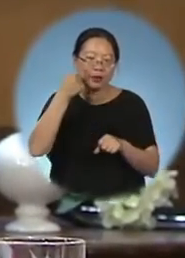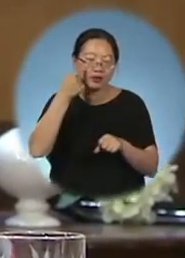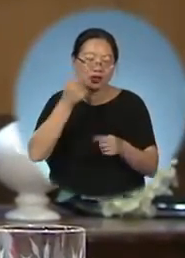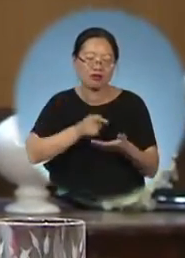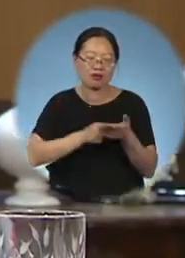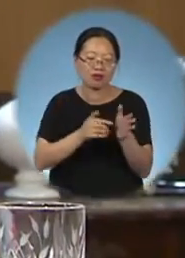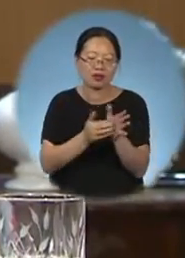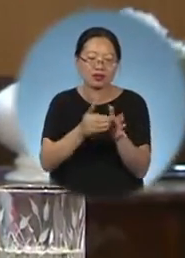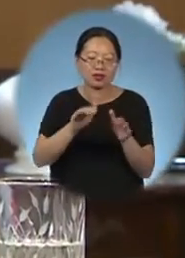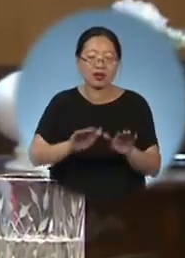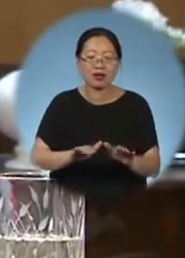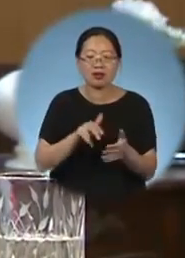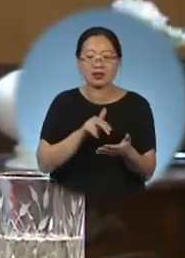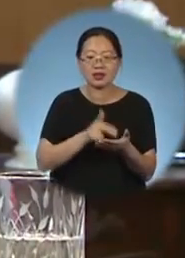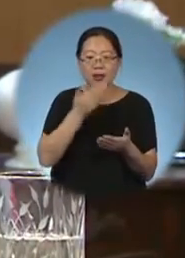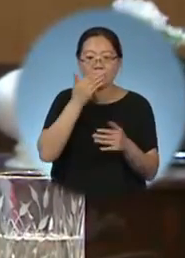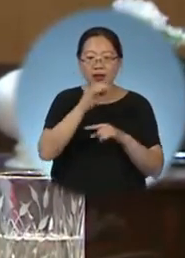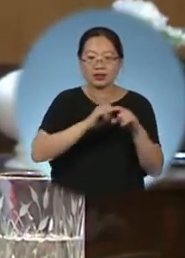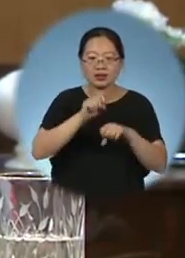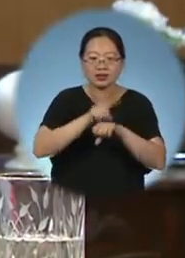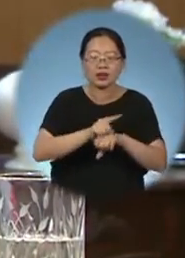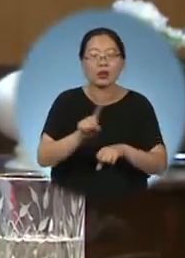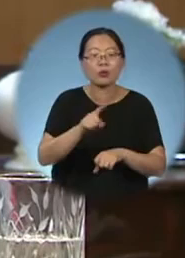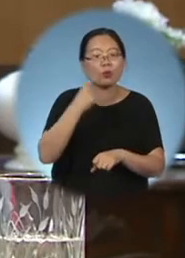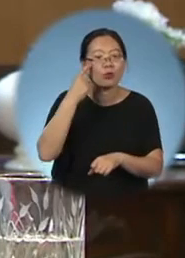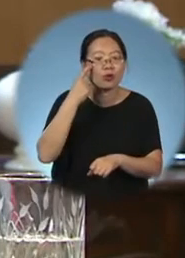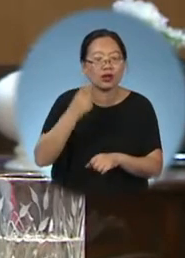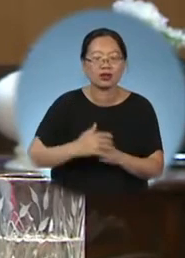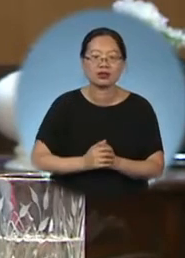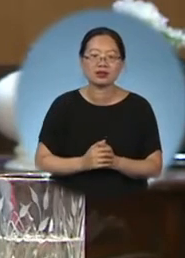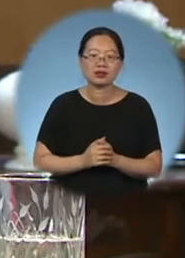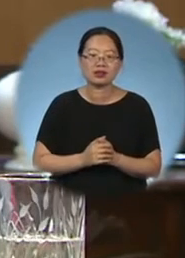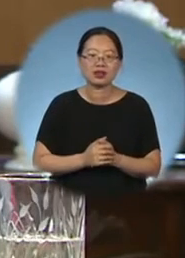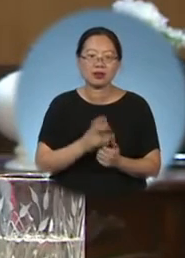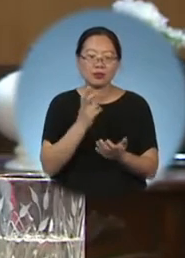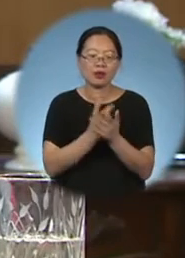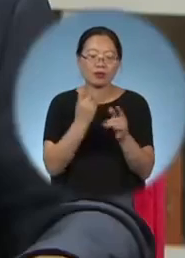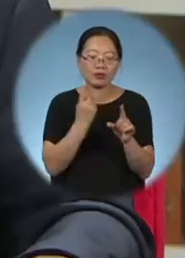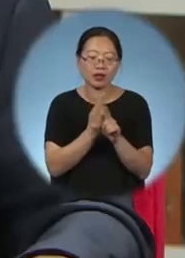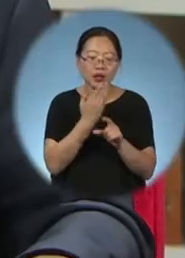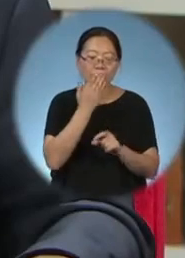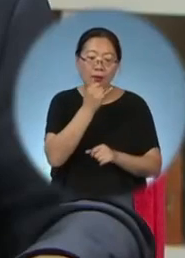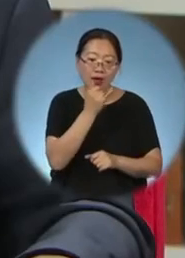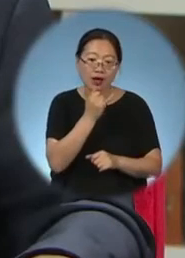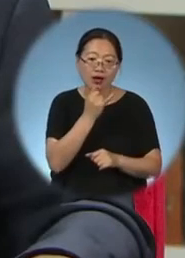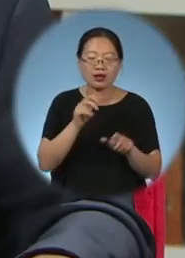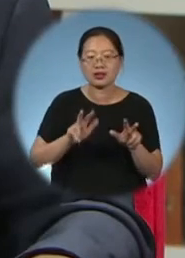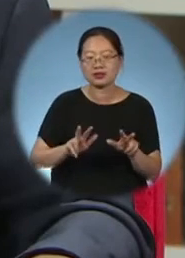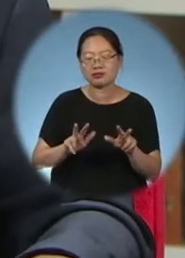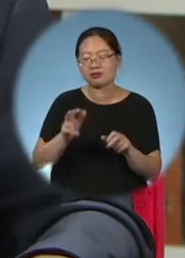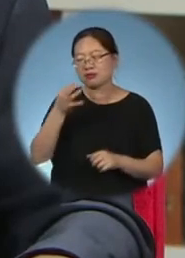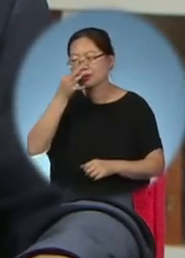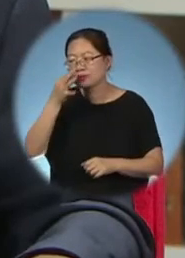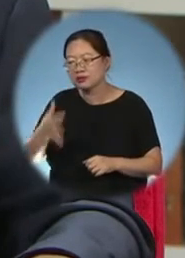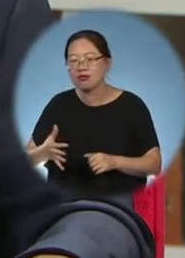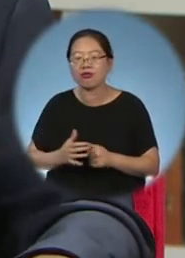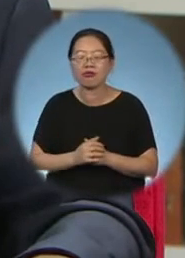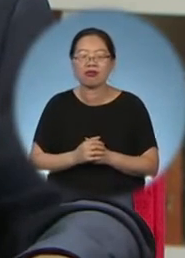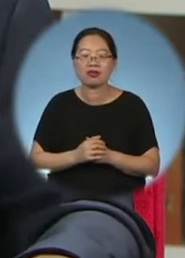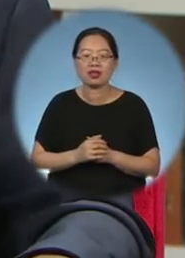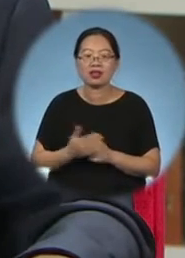나오는데 현실적 가능성은 어떻게 생각하세요? 개헌 이루어질까요? 저는 상당히 힘들 거라고 봅니다.